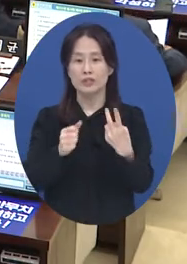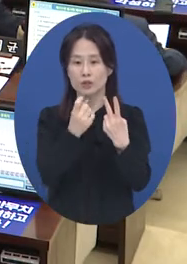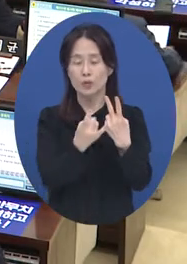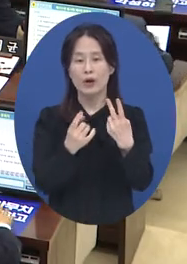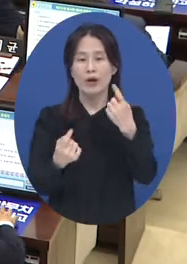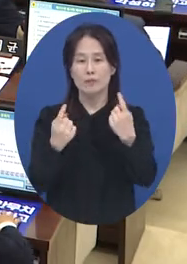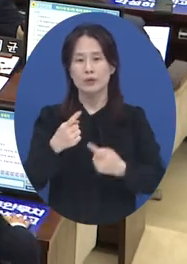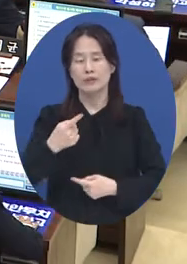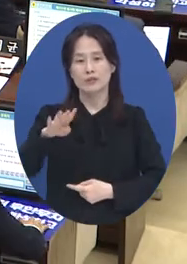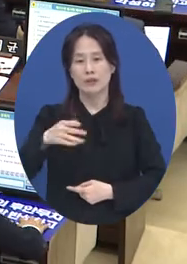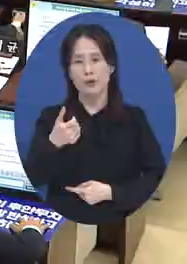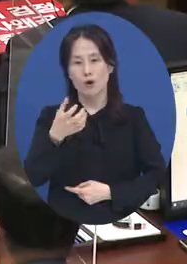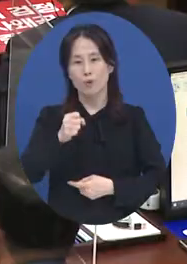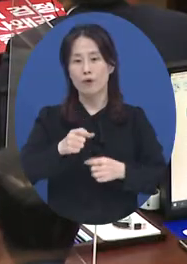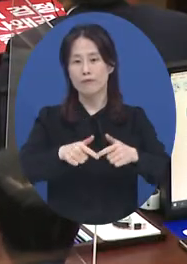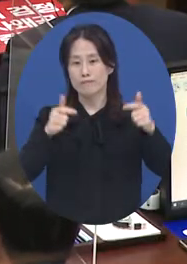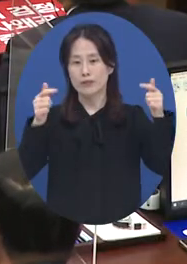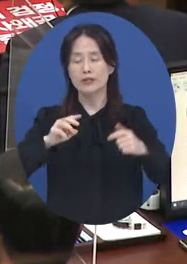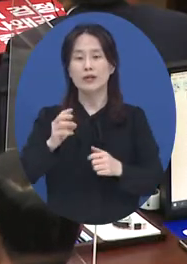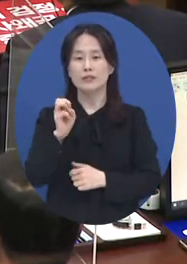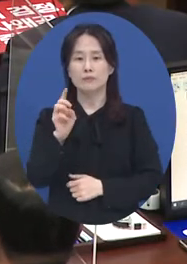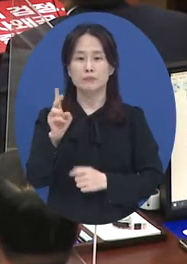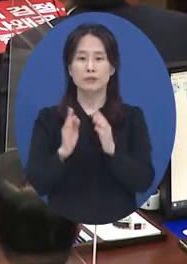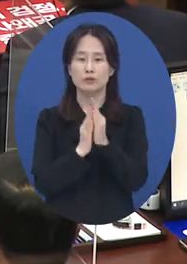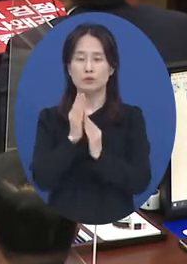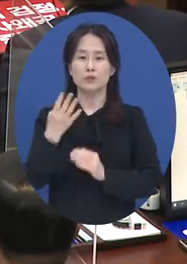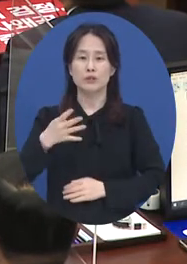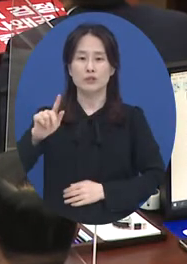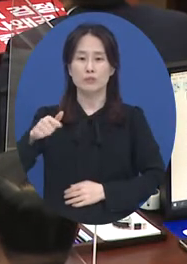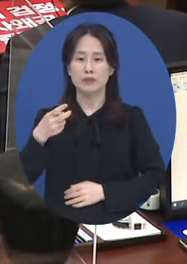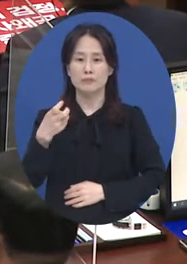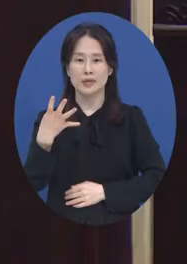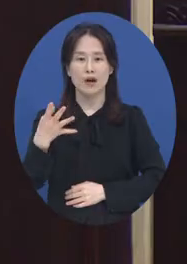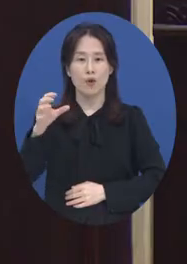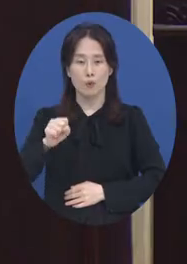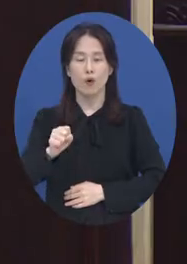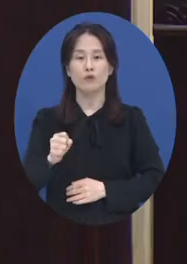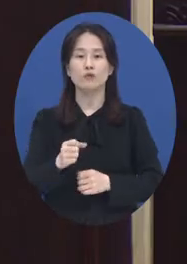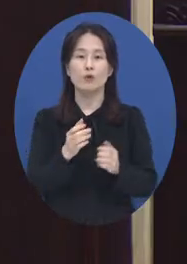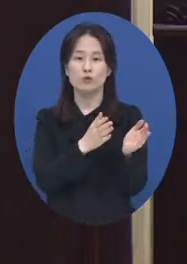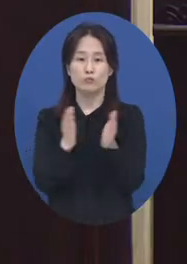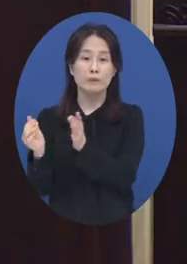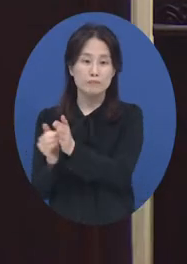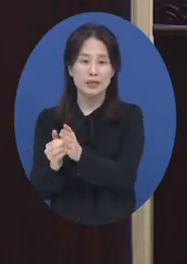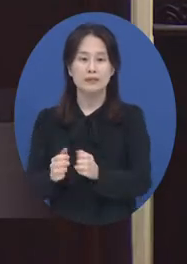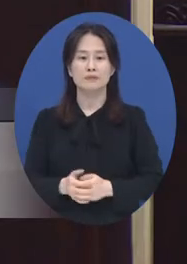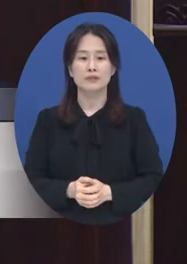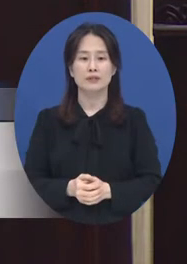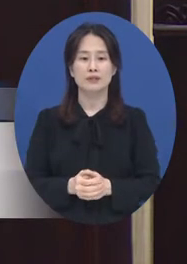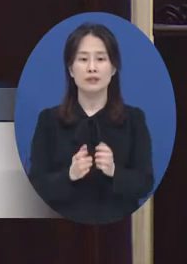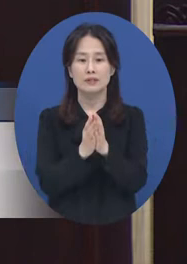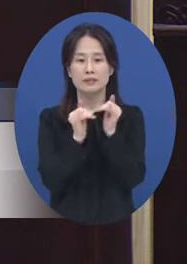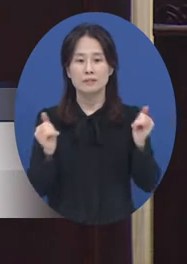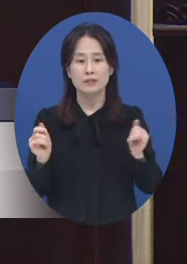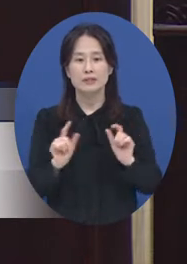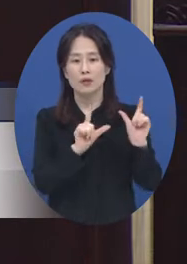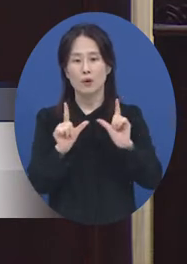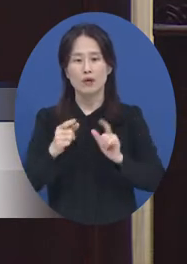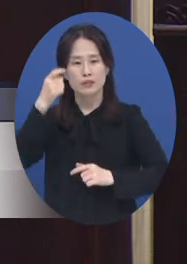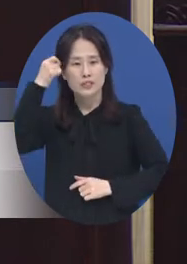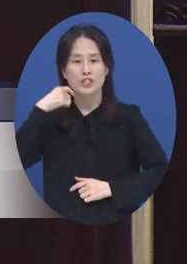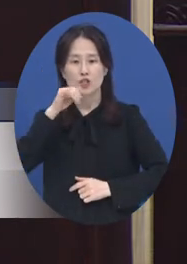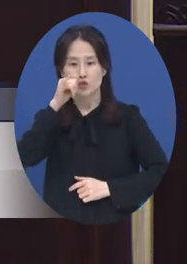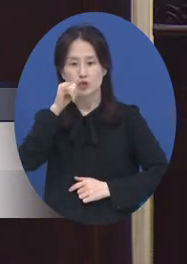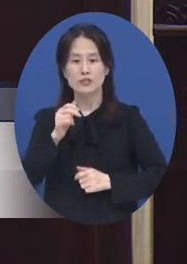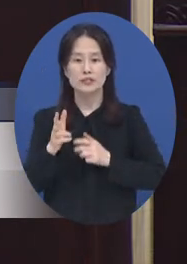천사 대원이 늘어난 32조 4600 14억 원으로 수정 해결되었습니다 도민이 생활에서 체감